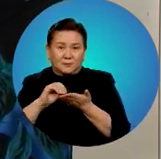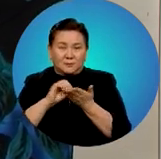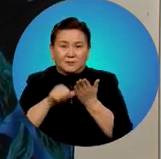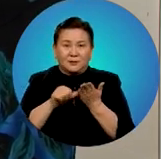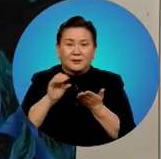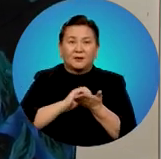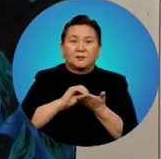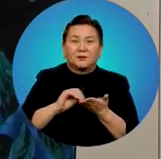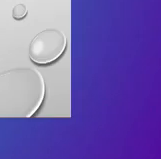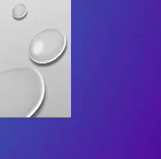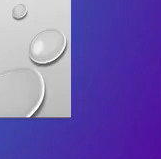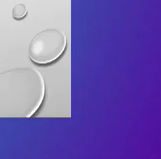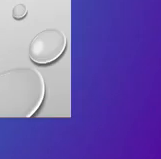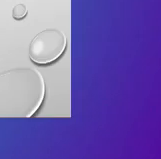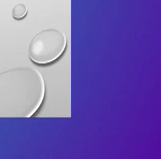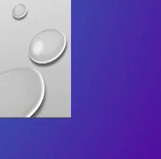дээр ялгаж үчээрэй.